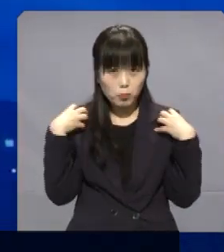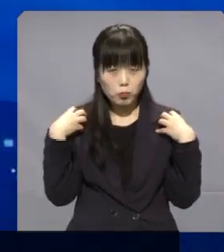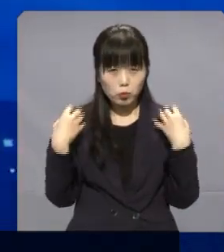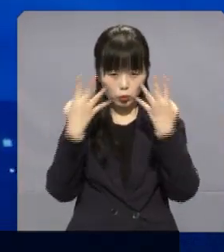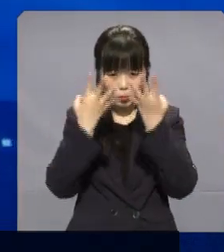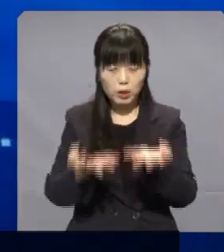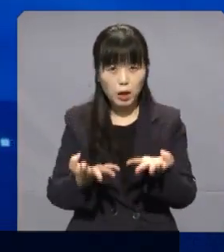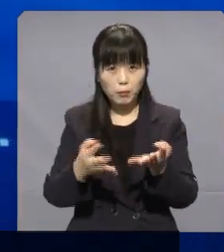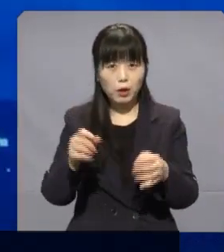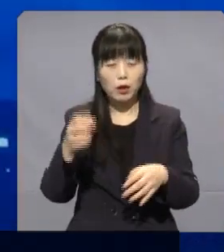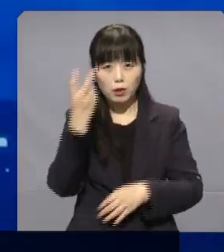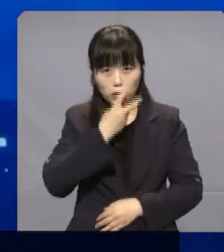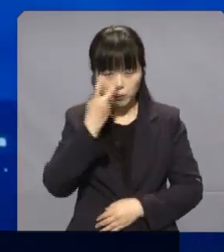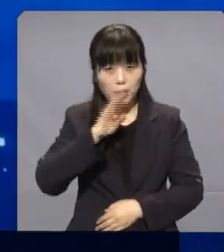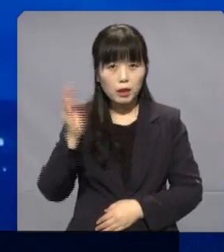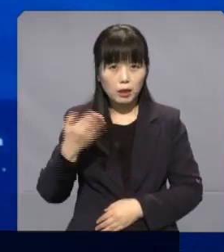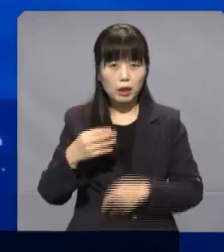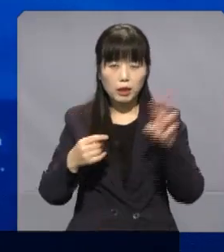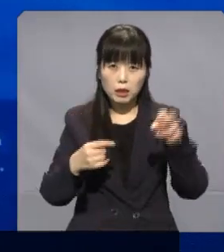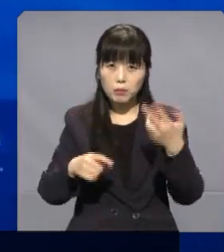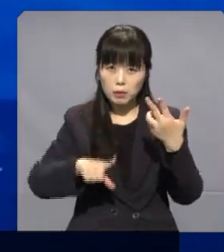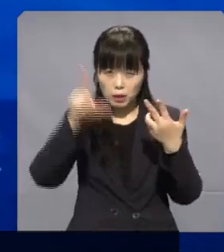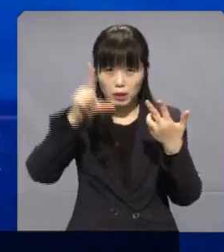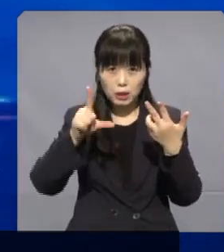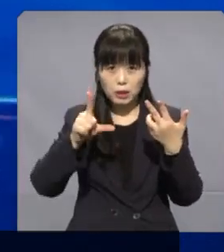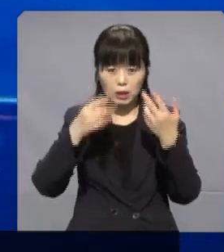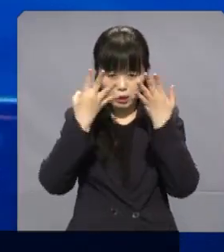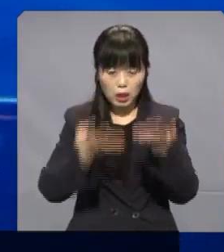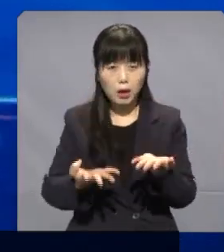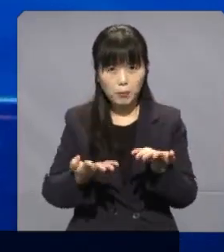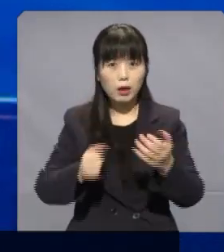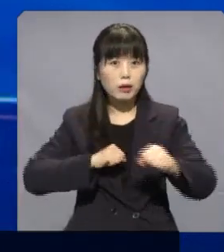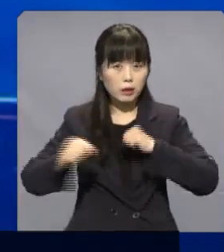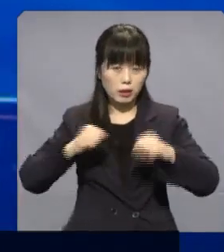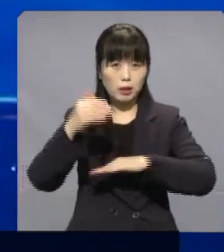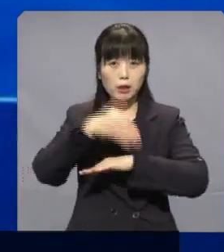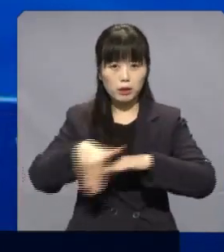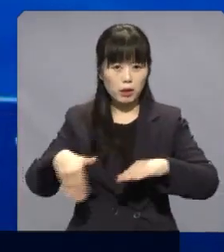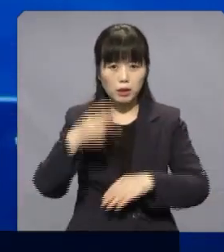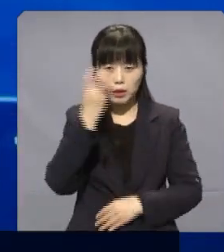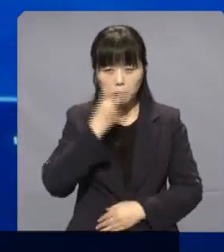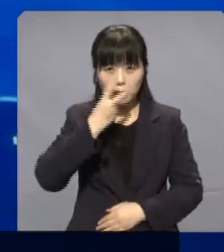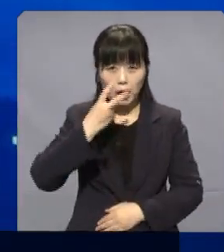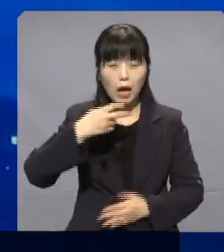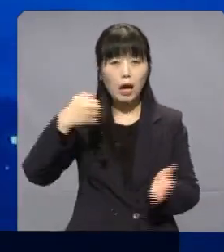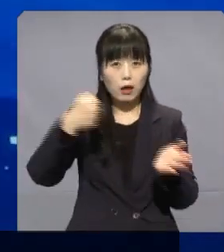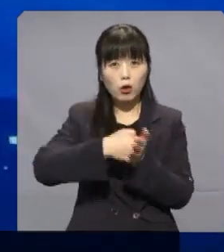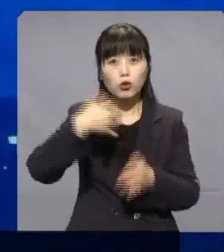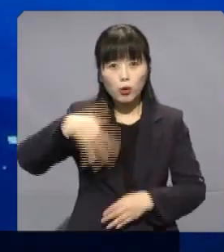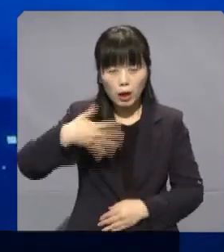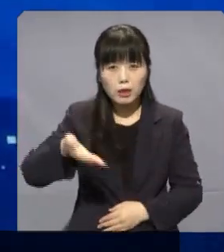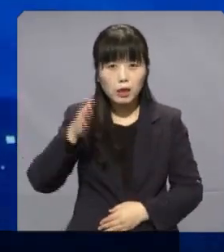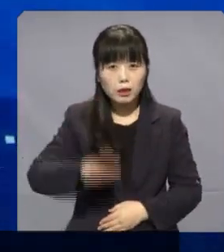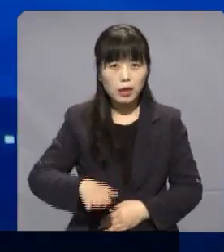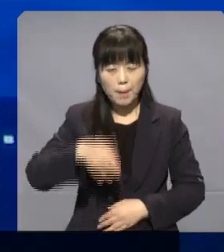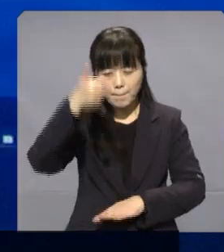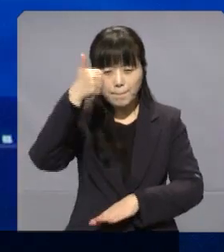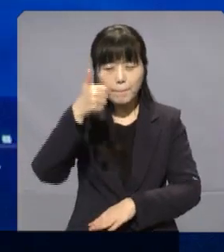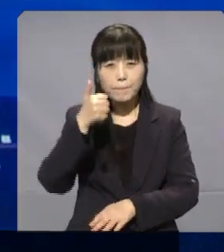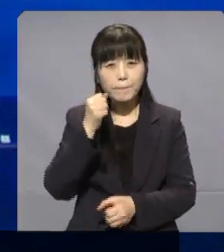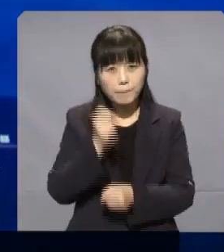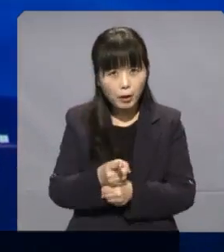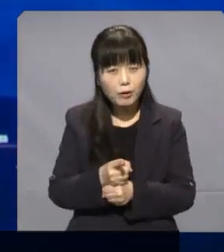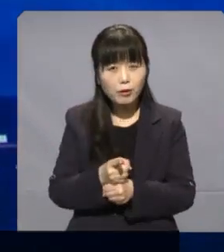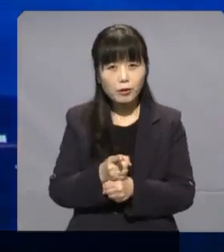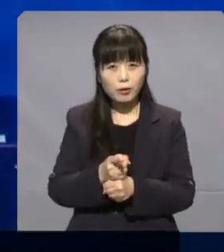사면 대상자를 심사합니다. 이르면 27일쯤 사면이 단행될 예정인데 아직 심사도 시작을 안 했는데 벌써 뭐 사면